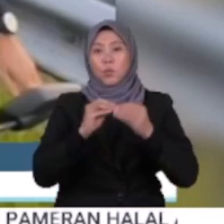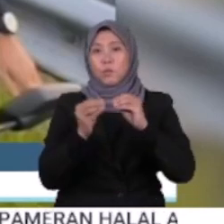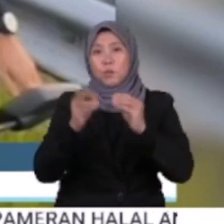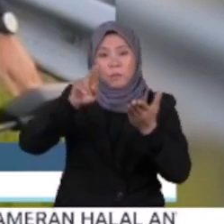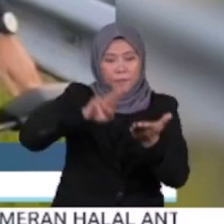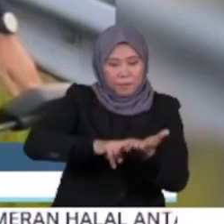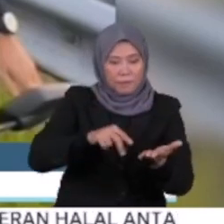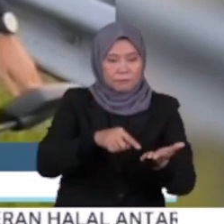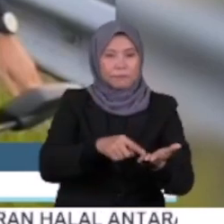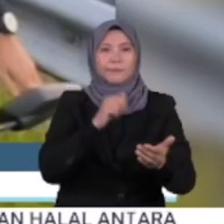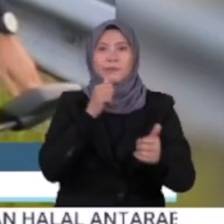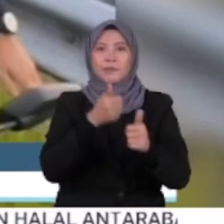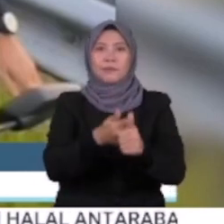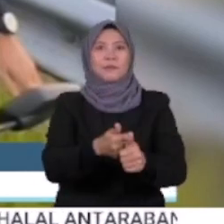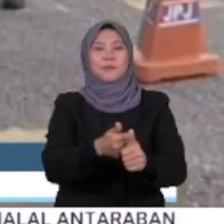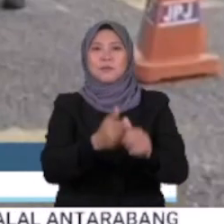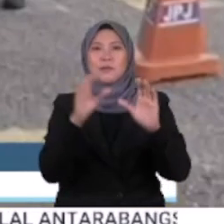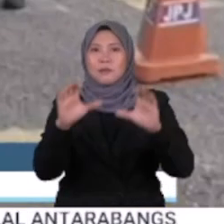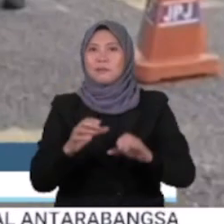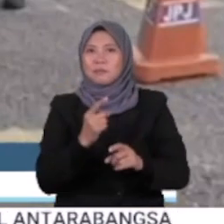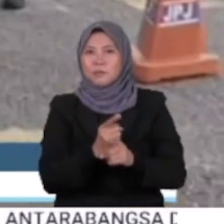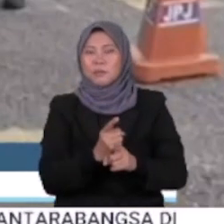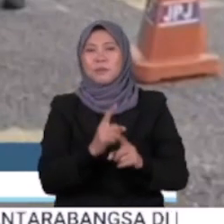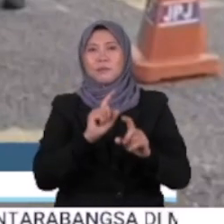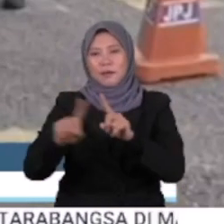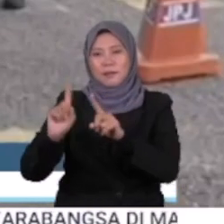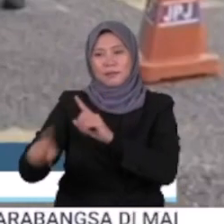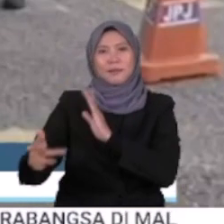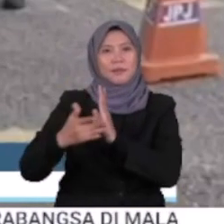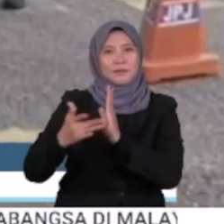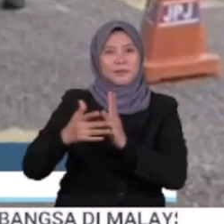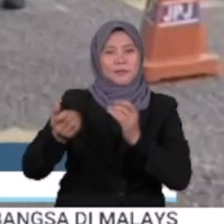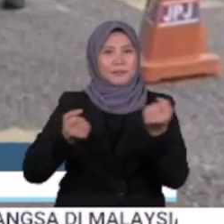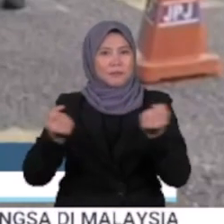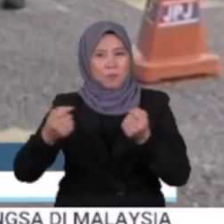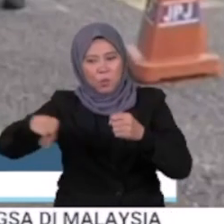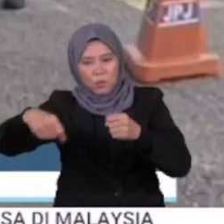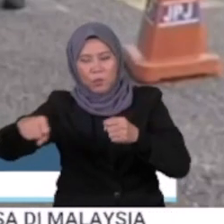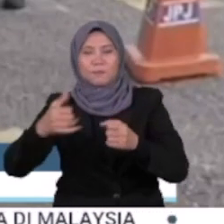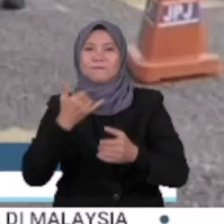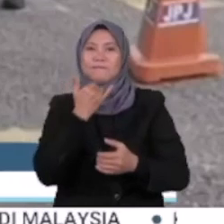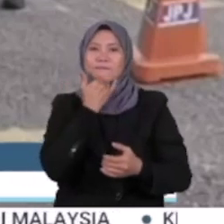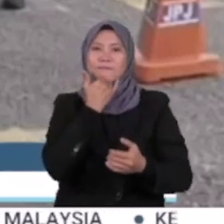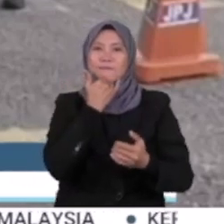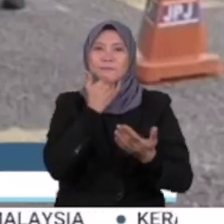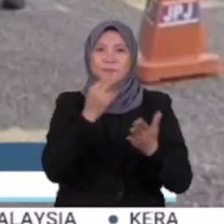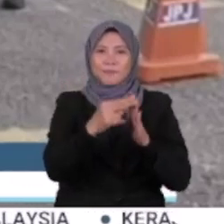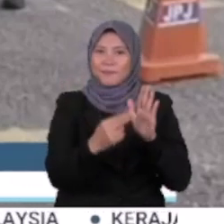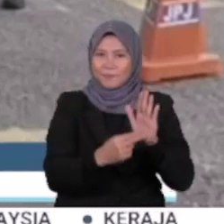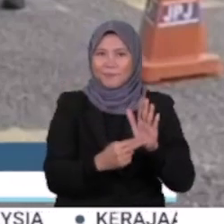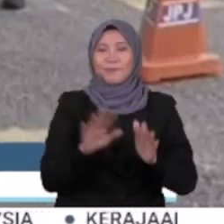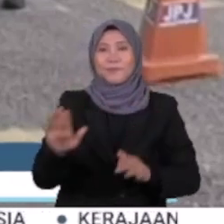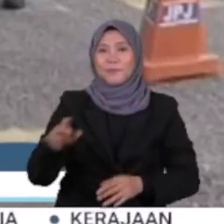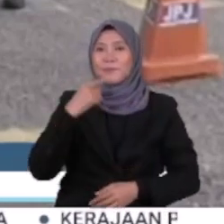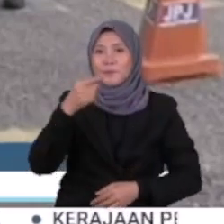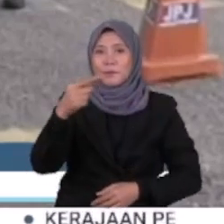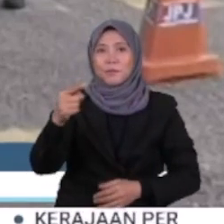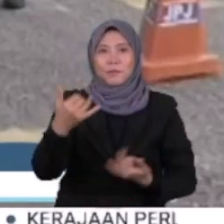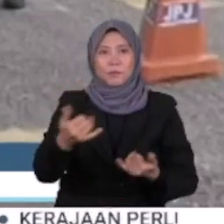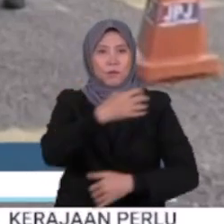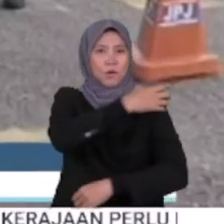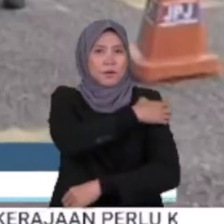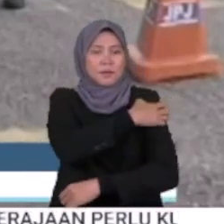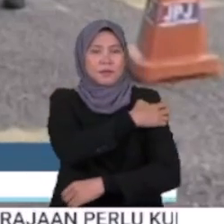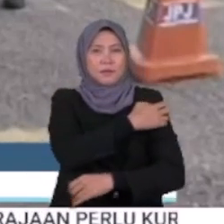Nambo pendaftaran tidak mengikut spesifikasi dan berbagai kesalahan teknikal kendaraan turut di kesan dalam operasi tersebut katanya strategi